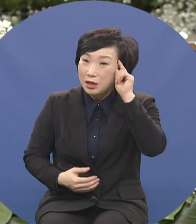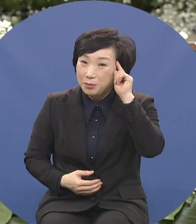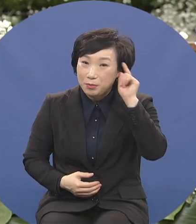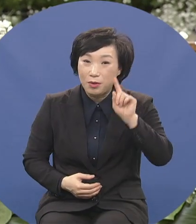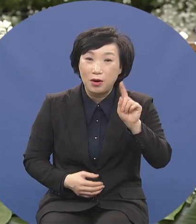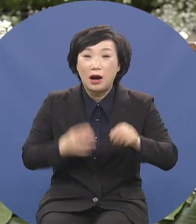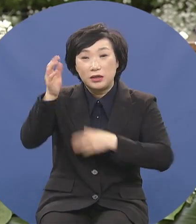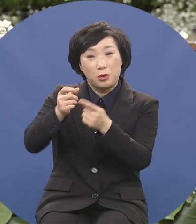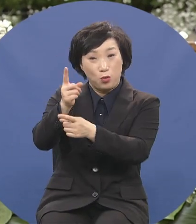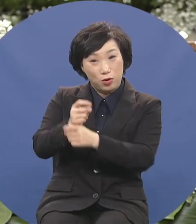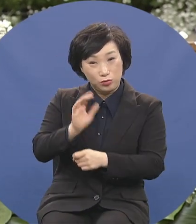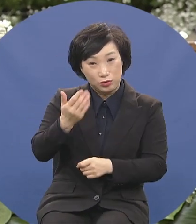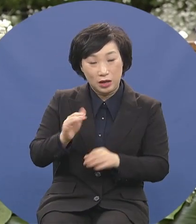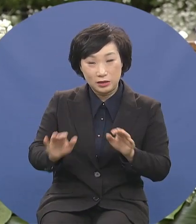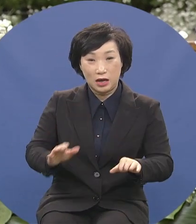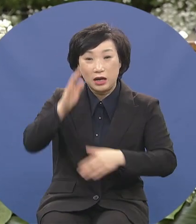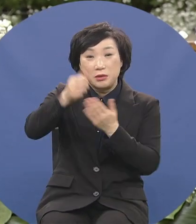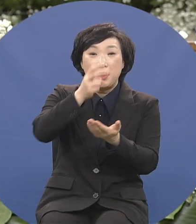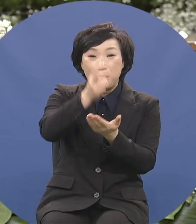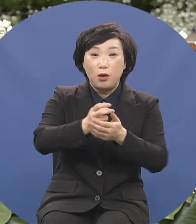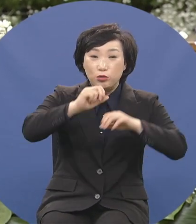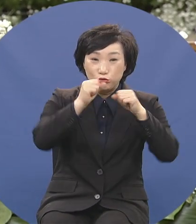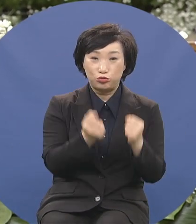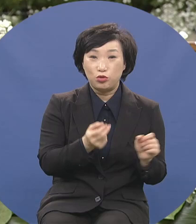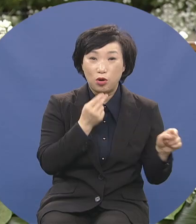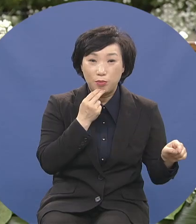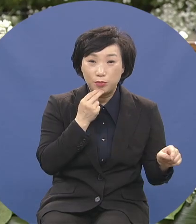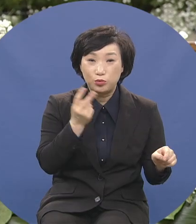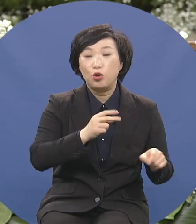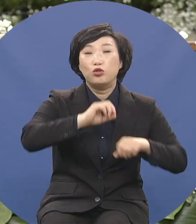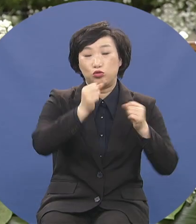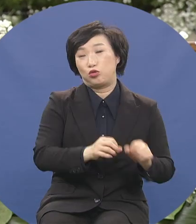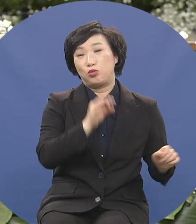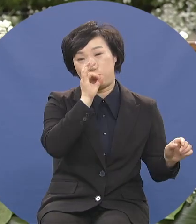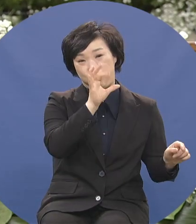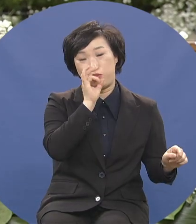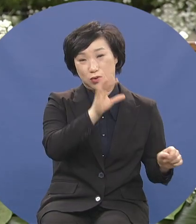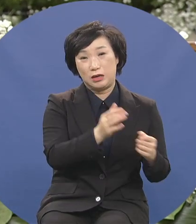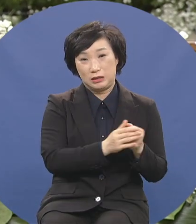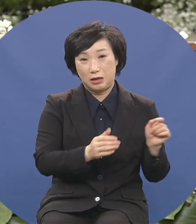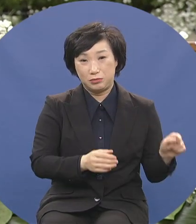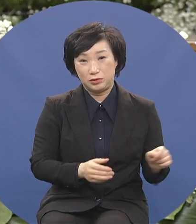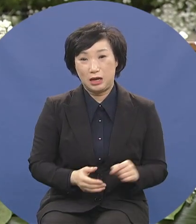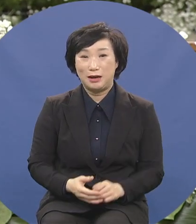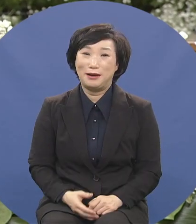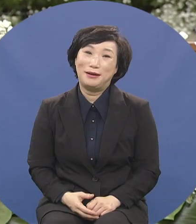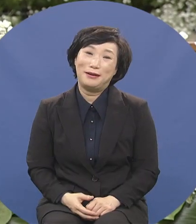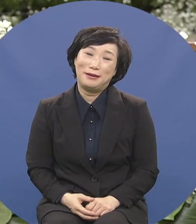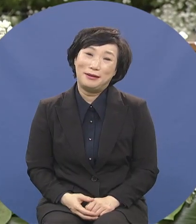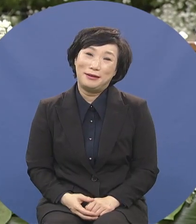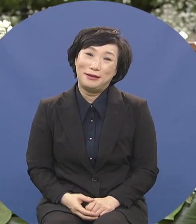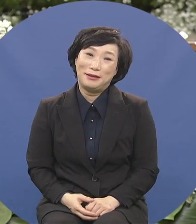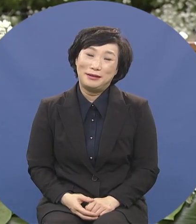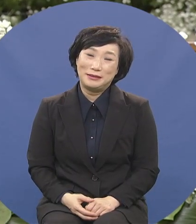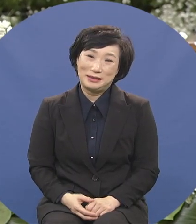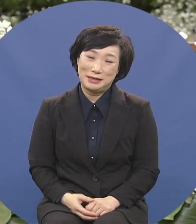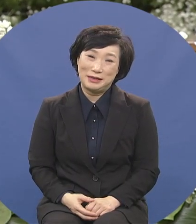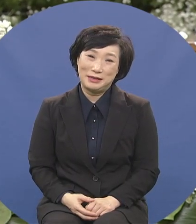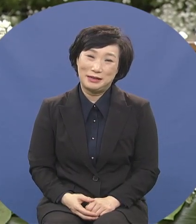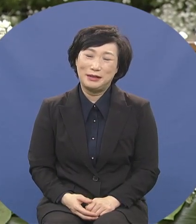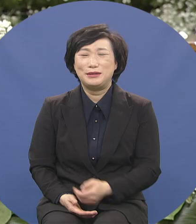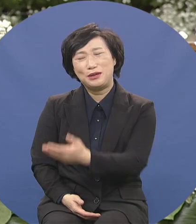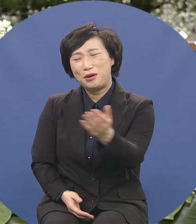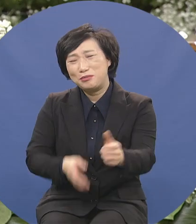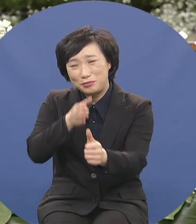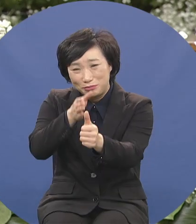원수가 되나니 하나님의 법에 굴복할 수도 없고 굴복지도 않는다고 했습니다.